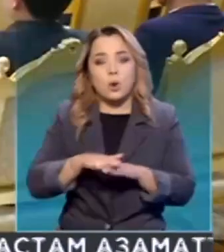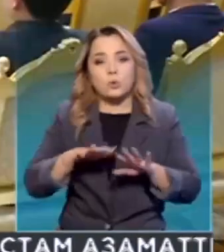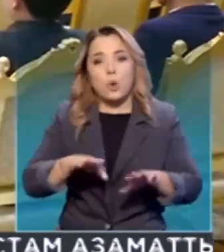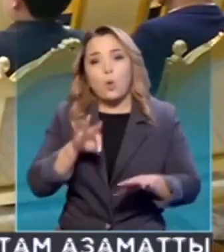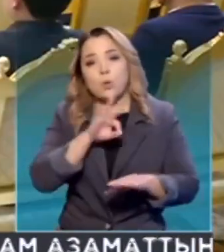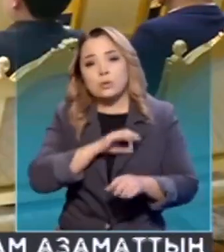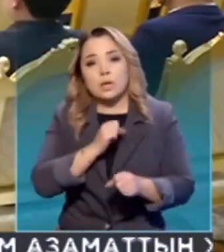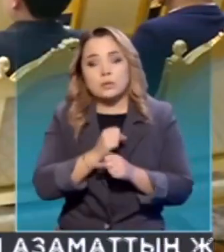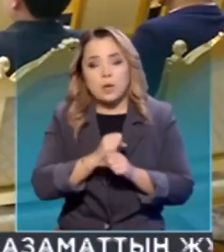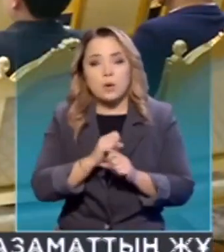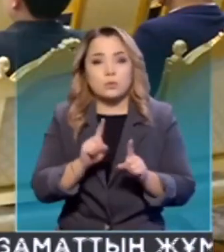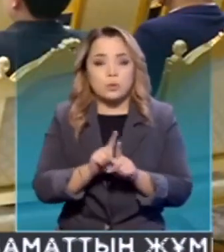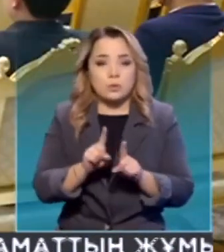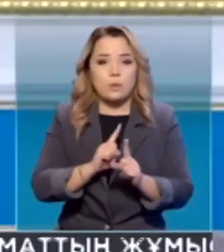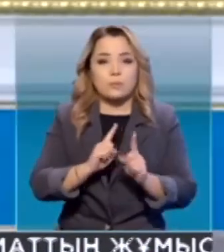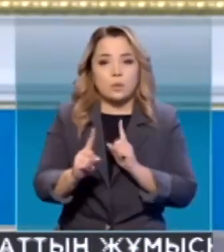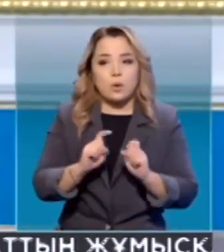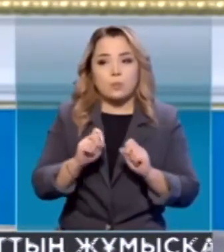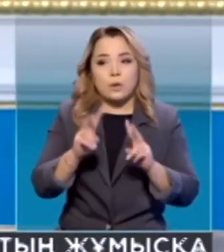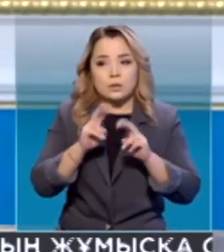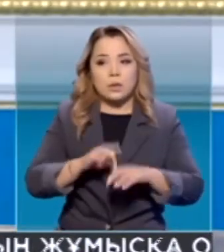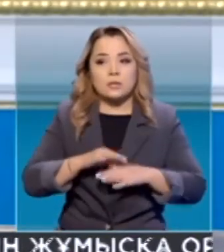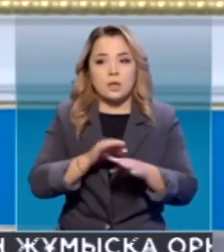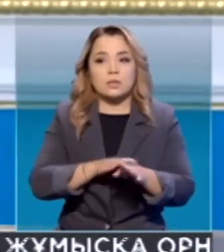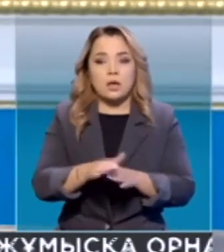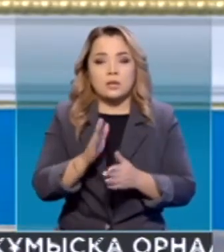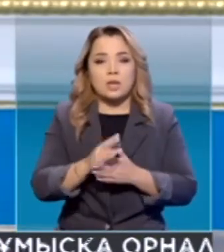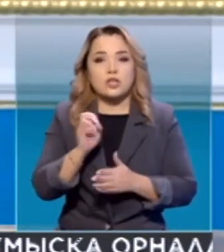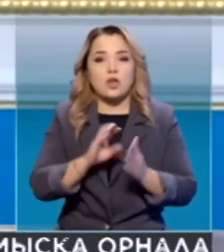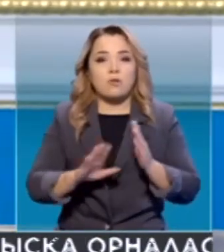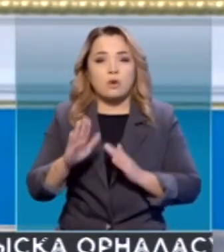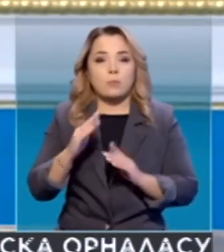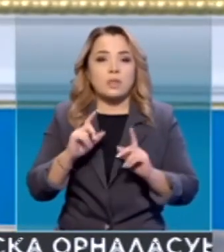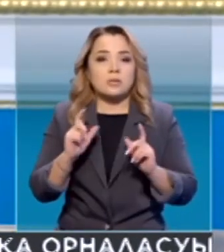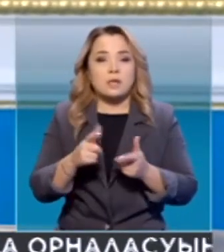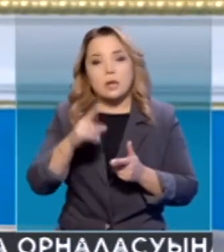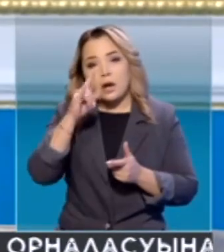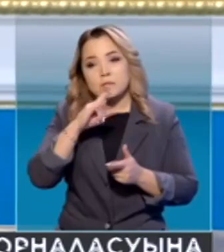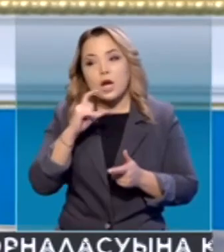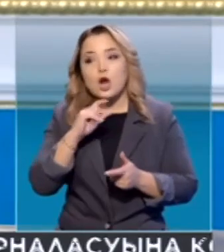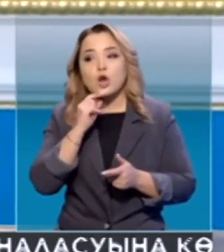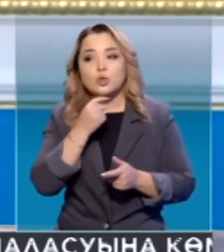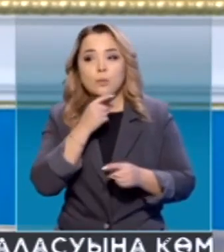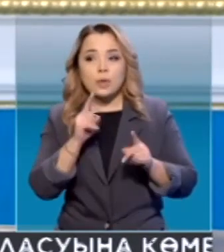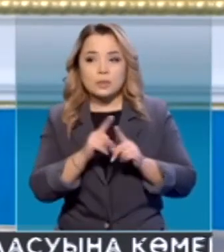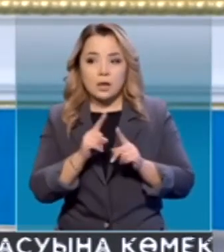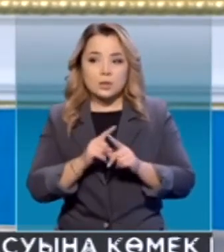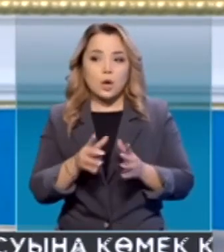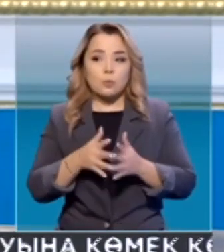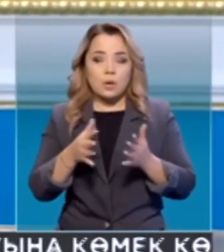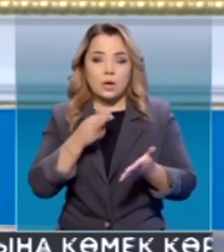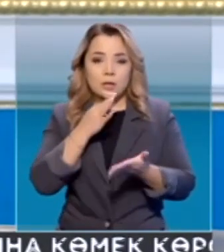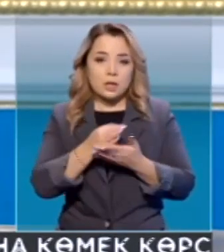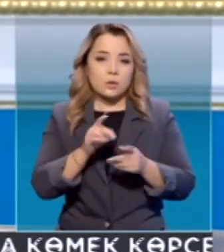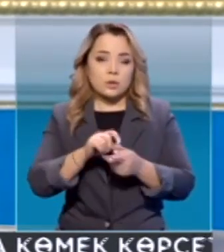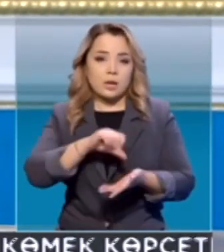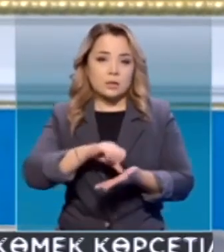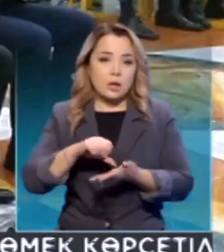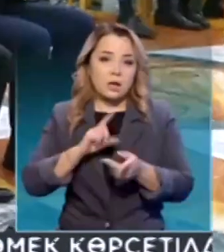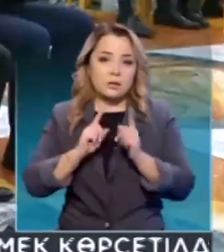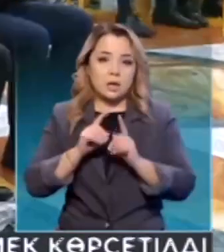мүмкіндігін қарастырдық. Бұдан бөлек Еуропа санкцияларының Қазақстан экономикасына ықпалын болдырмау